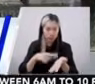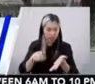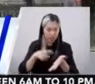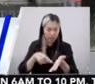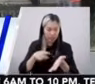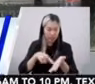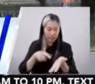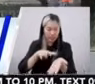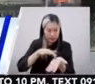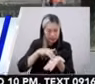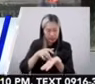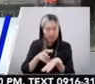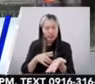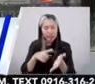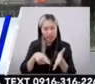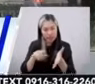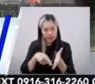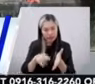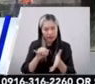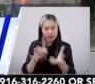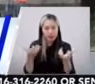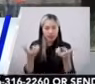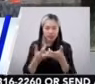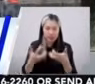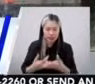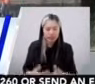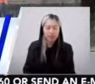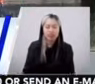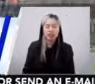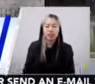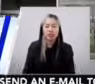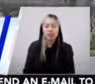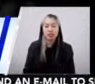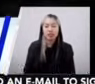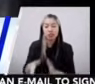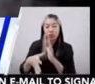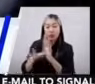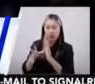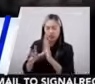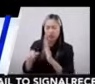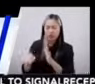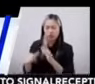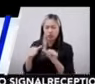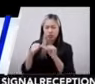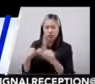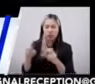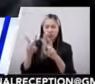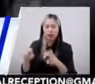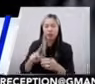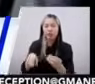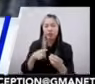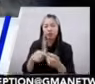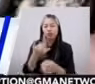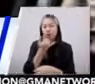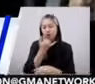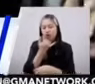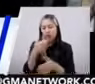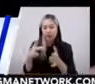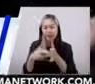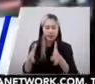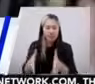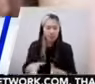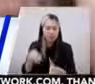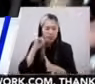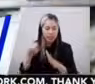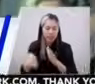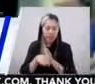ang investigasyon sa posibleng kasong misrepresentation laban kay Guo. Hinihintay pa rin ang sagot niya sa sabina na inihain laban